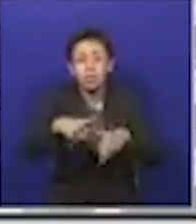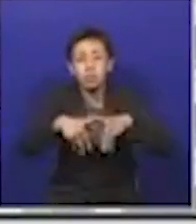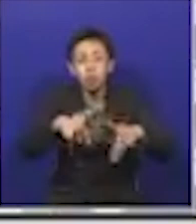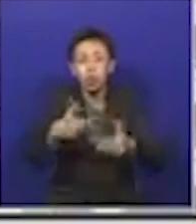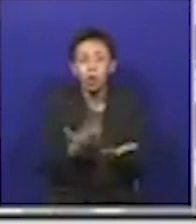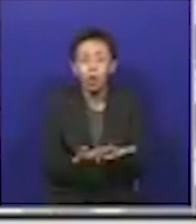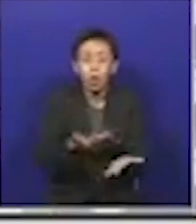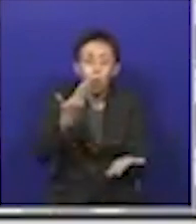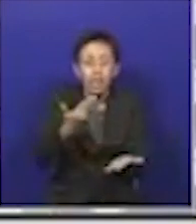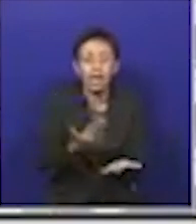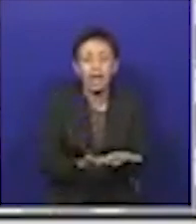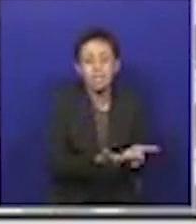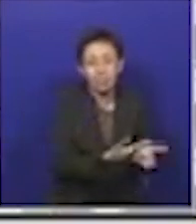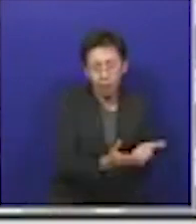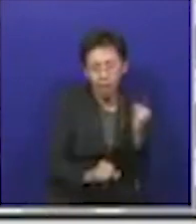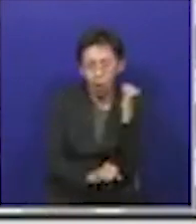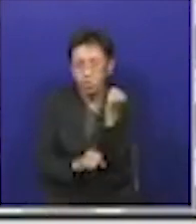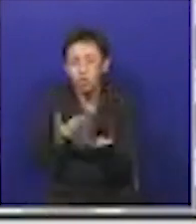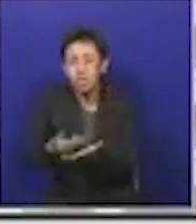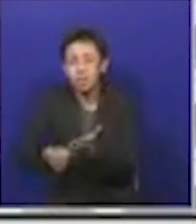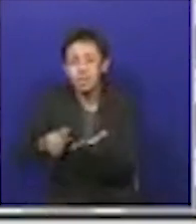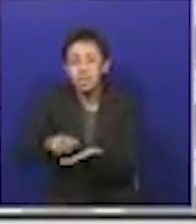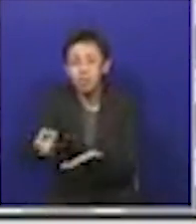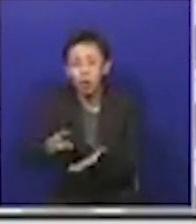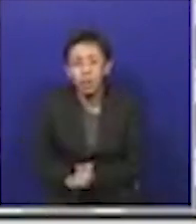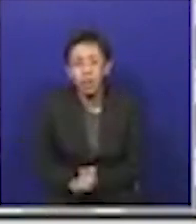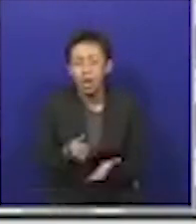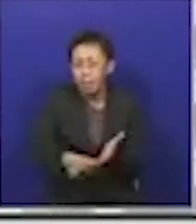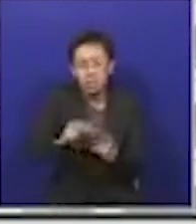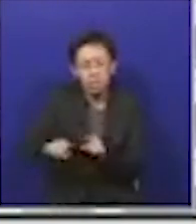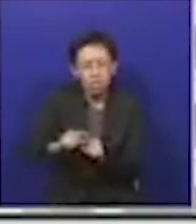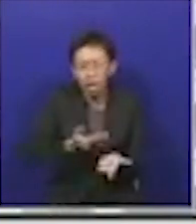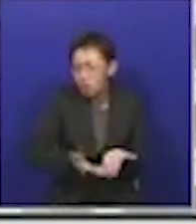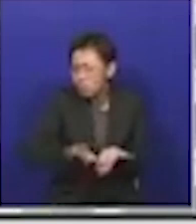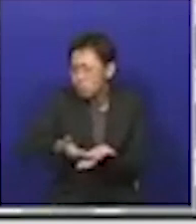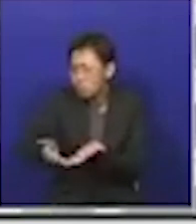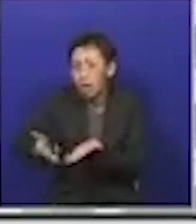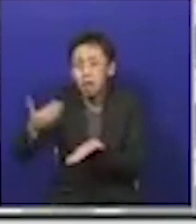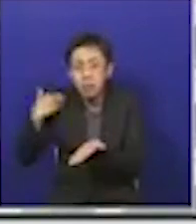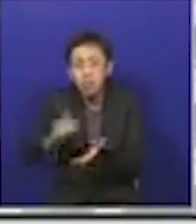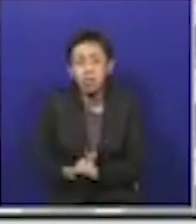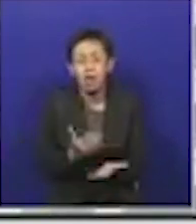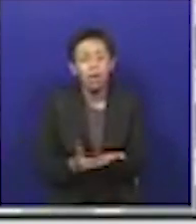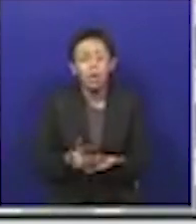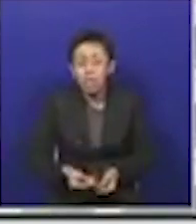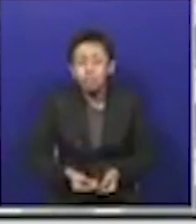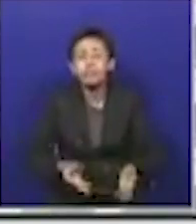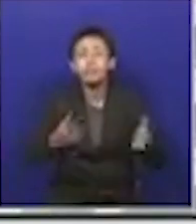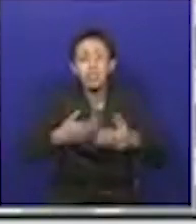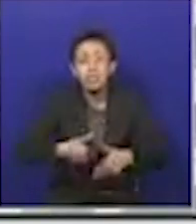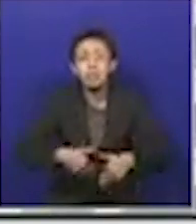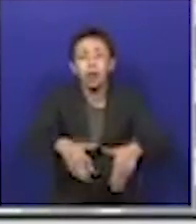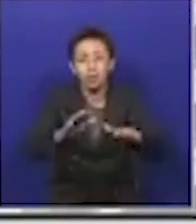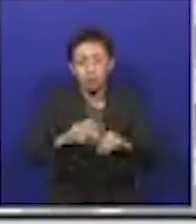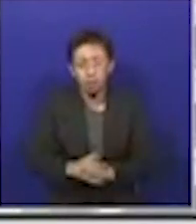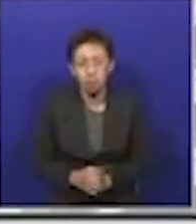สียเยอะหน่อยคนจนก็เสียน้อยหน่อยภาษีตรงภาษีอ้อมภาษีแวดก็คืนเข้าไปฮะไหนๆเ